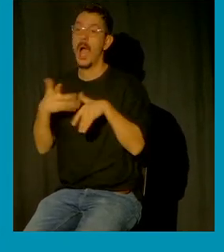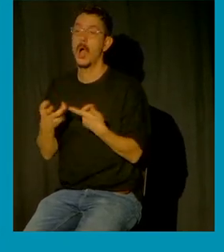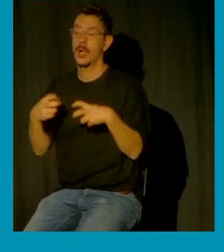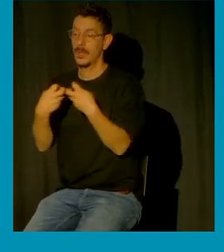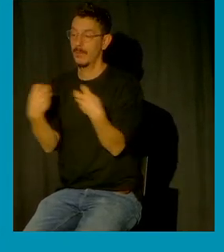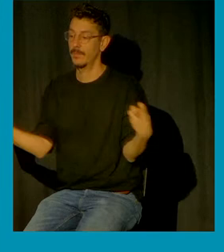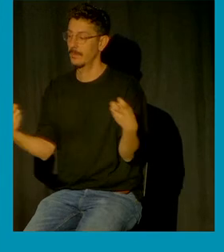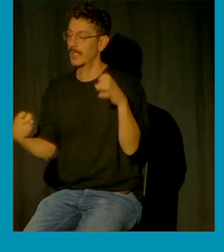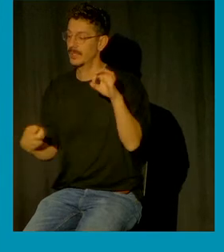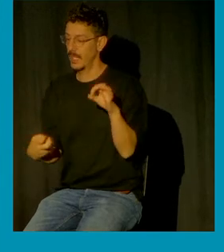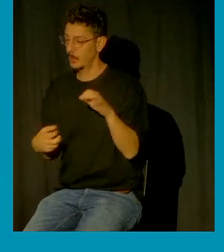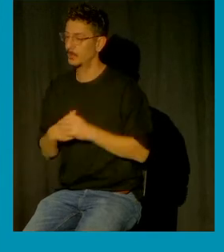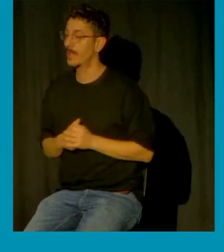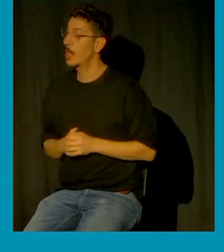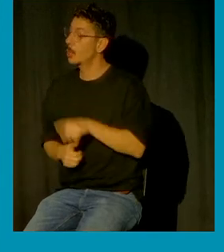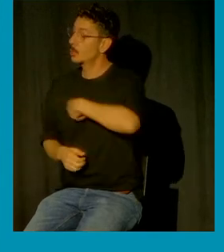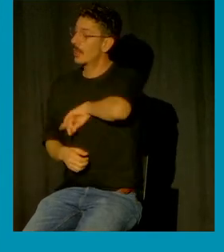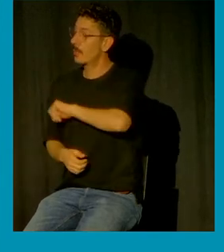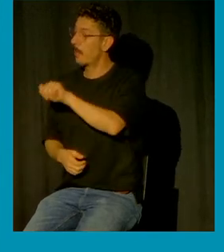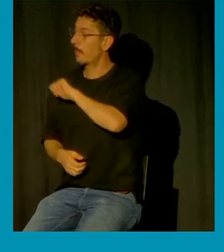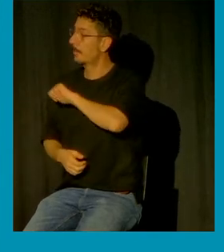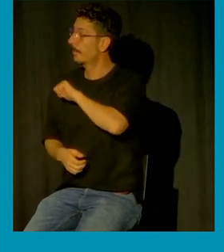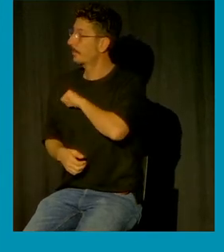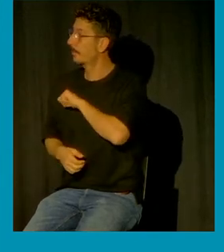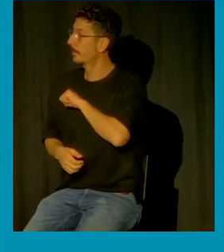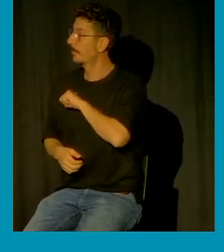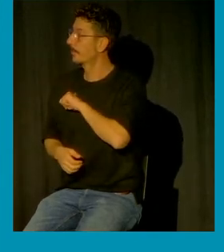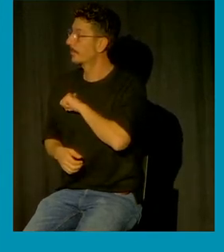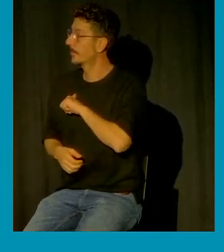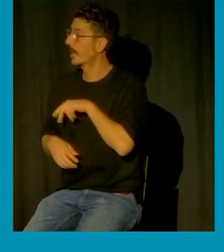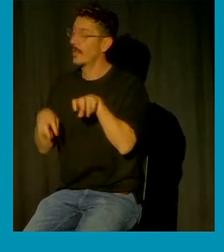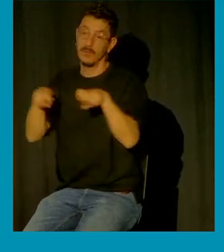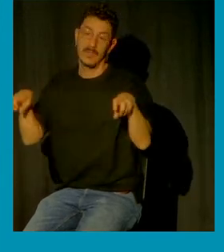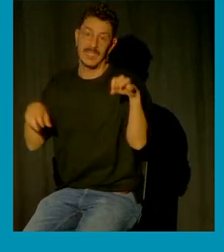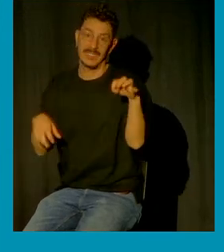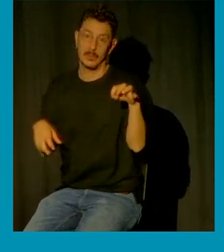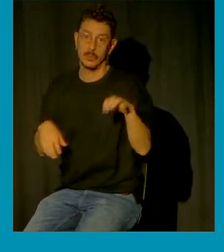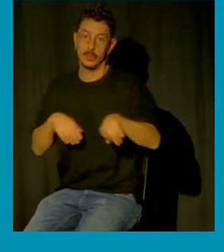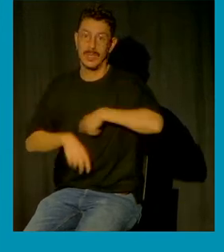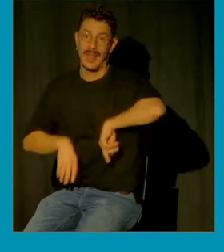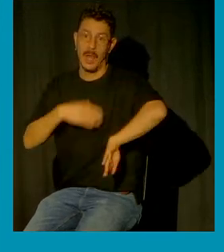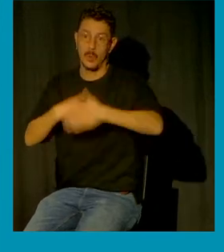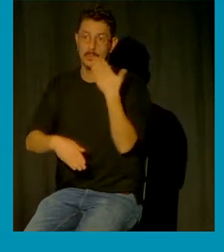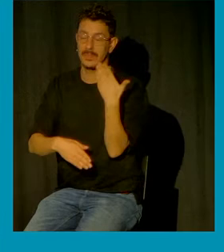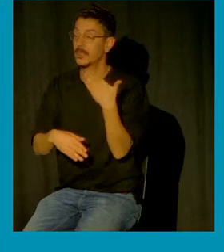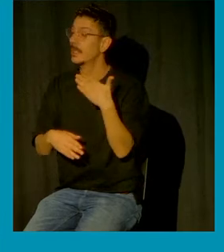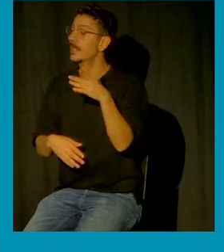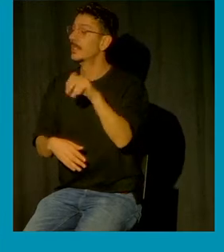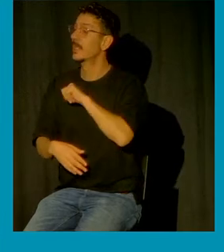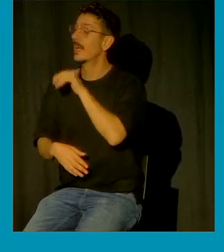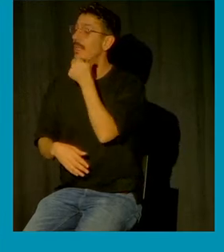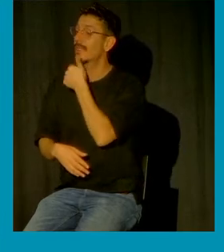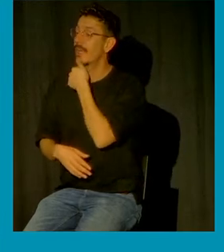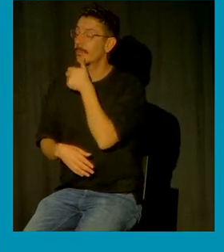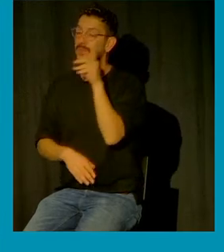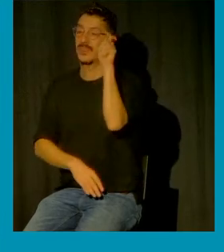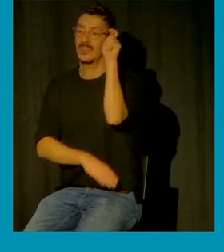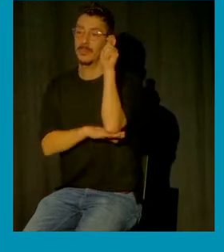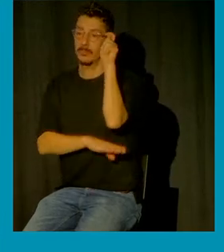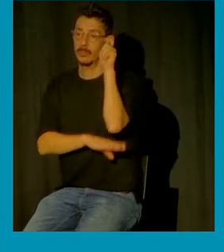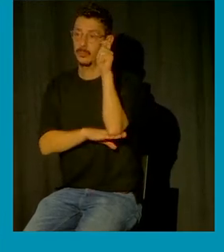avui tenim aquí per començar la fila zero tenim aquí la diputada